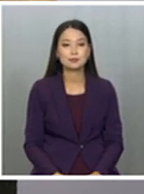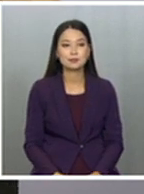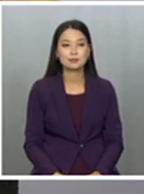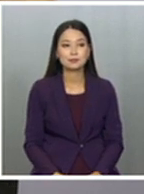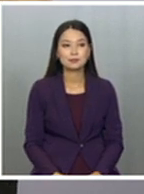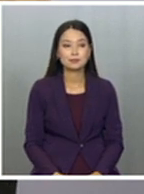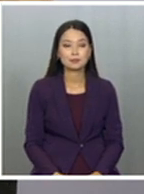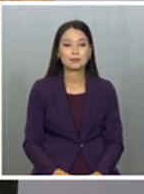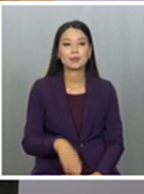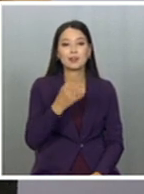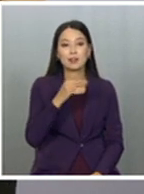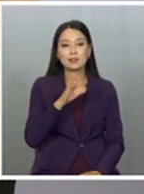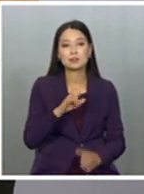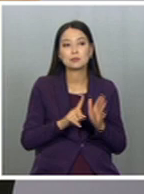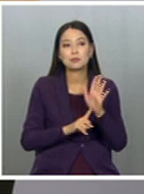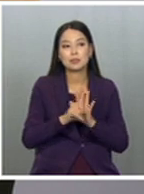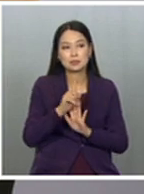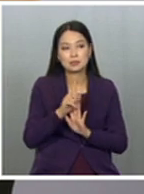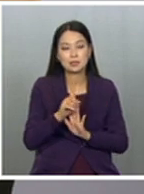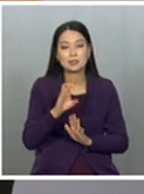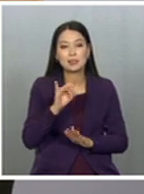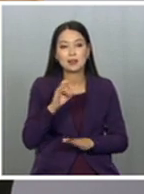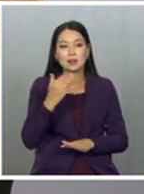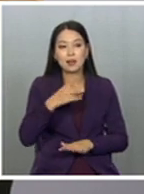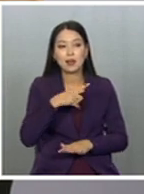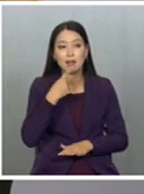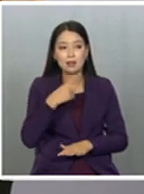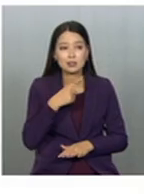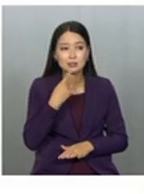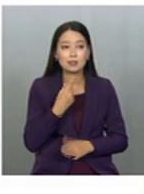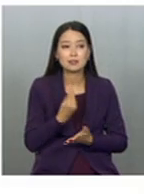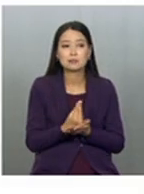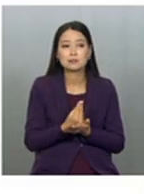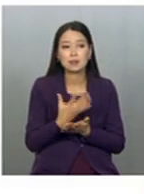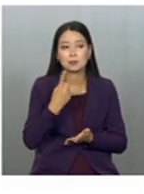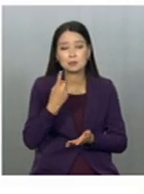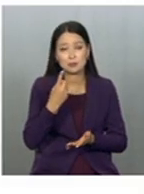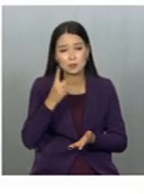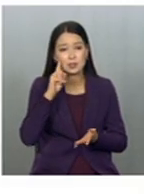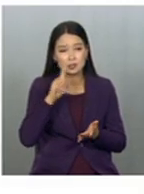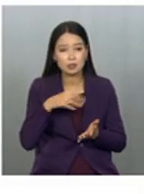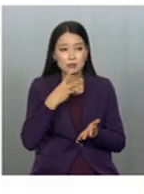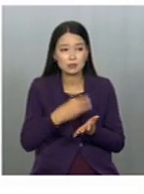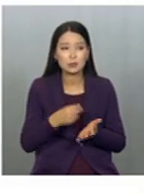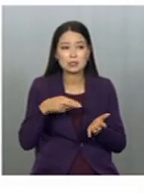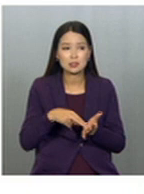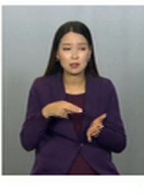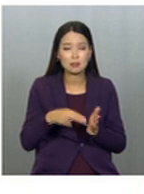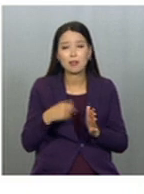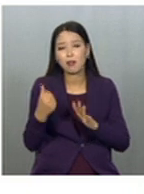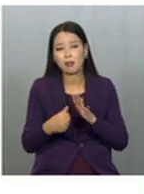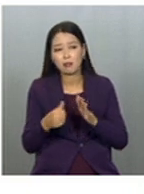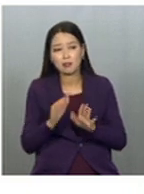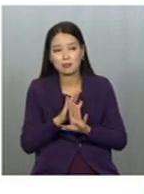Айтыс басында Сара ақын: «Қымбаттығым белгілі білсең баға, қаңғырған ілдірмеймін қаршығаңа,